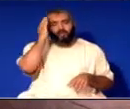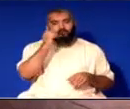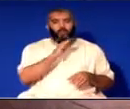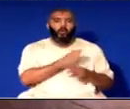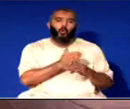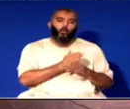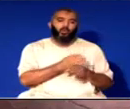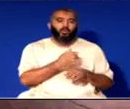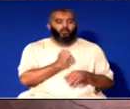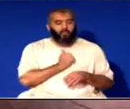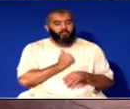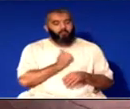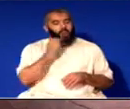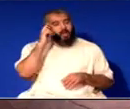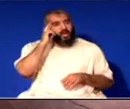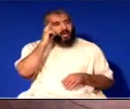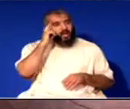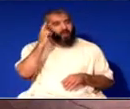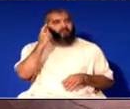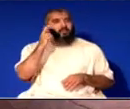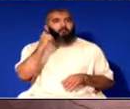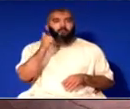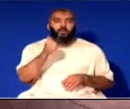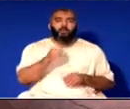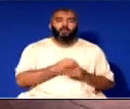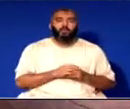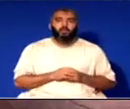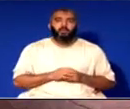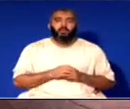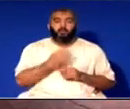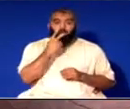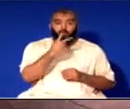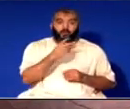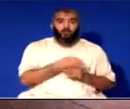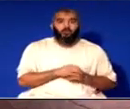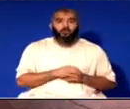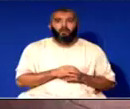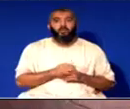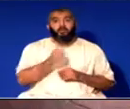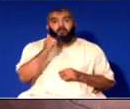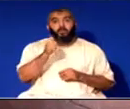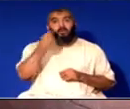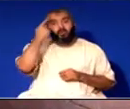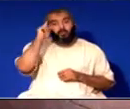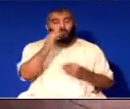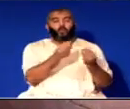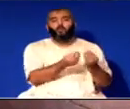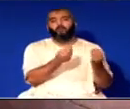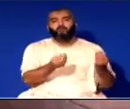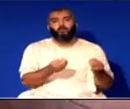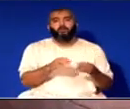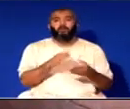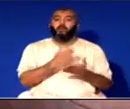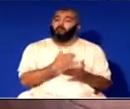نفسها وتراقب مولانا سبحانه وتعالى وتشوف المصلحة تاع وليداتها إذا شافت باللي المصلحة تاع لأن مهما كان